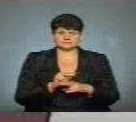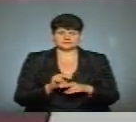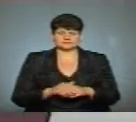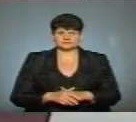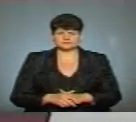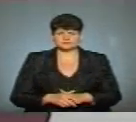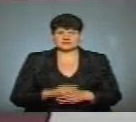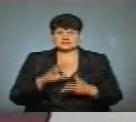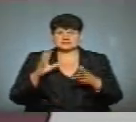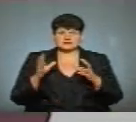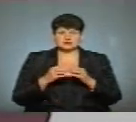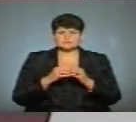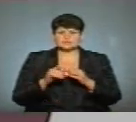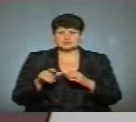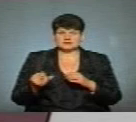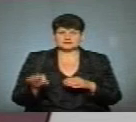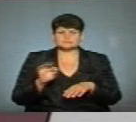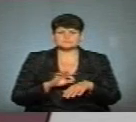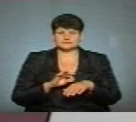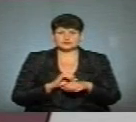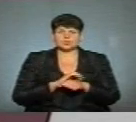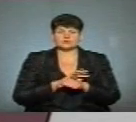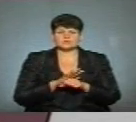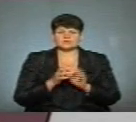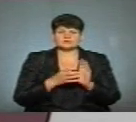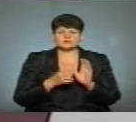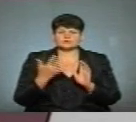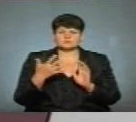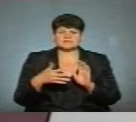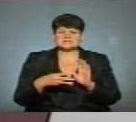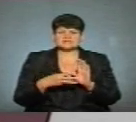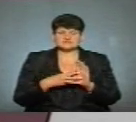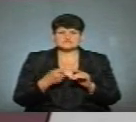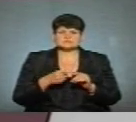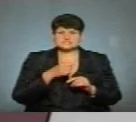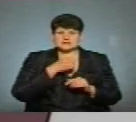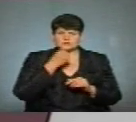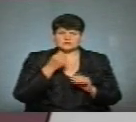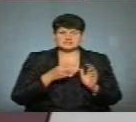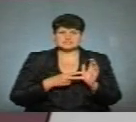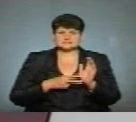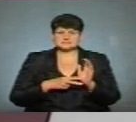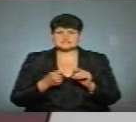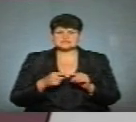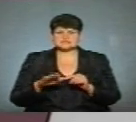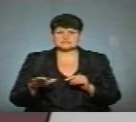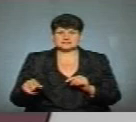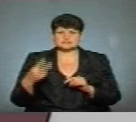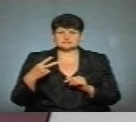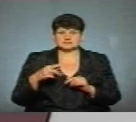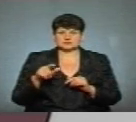лікуванні. Загалом серед людей, які інфікувалися коронавірусом, 958 – це дорослі та 70 – діти. 20